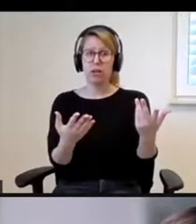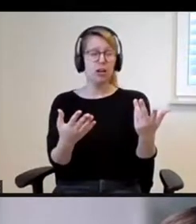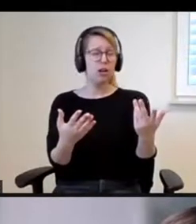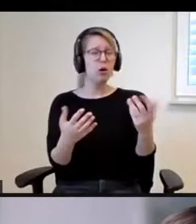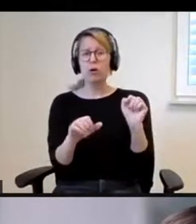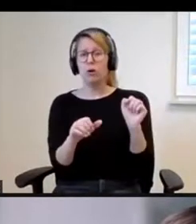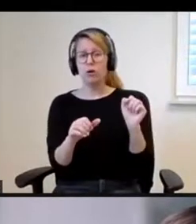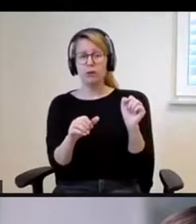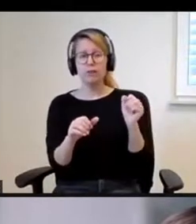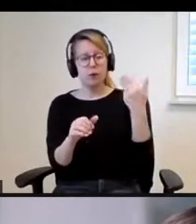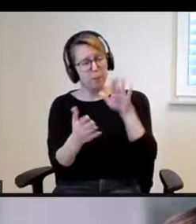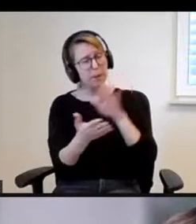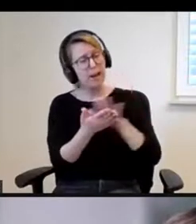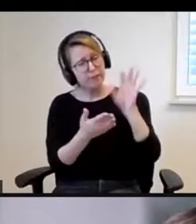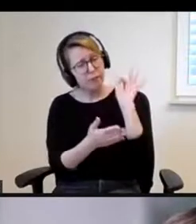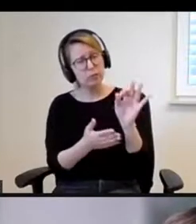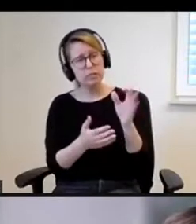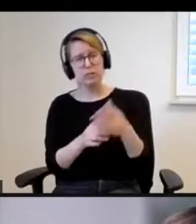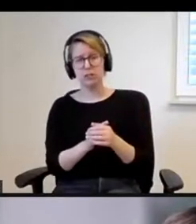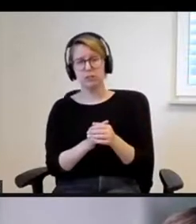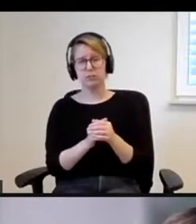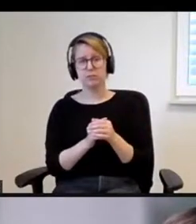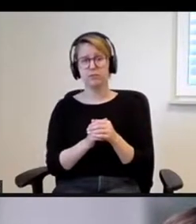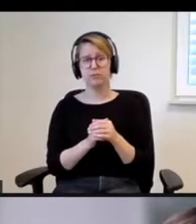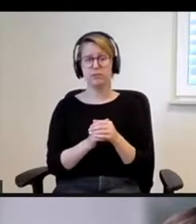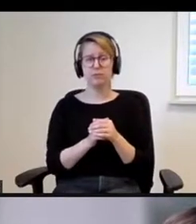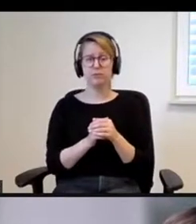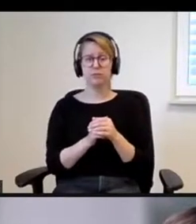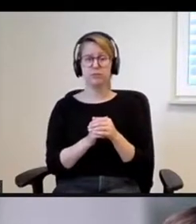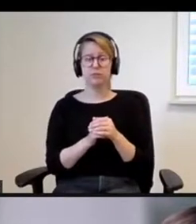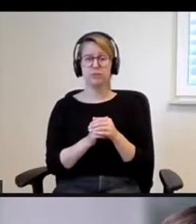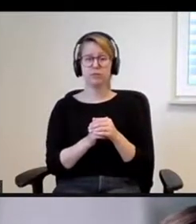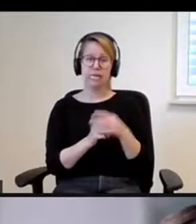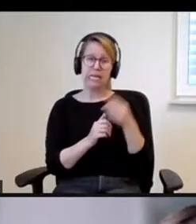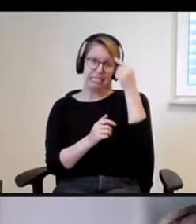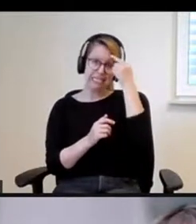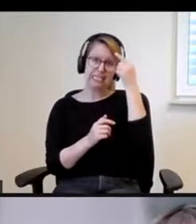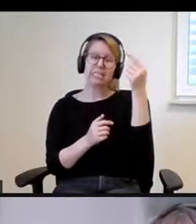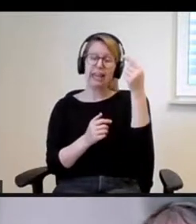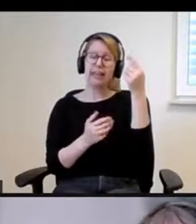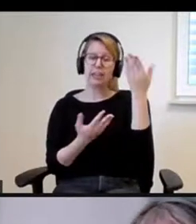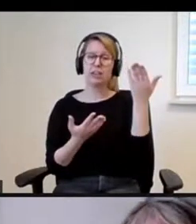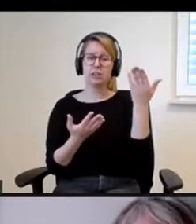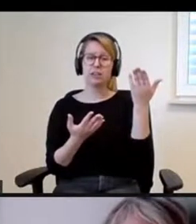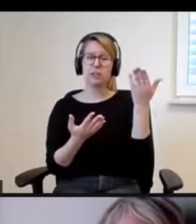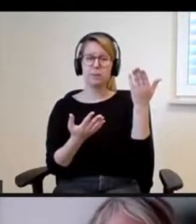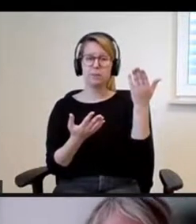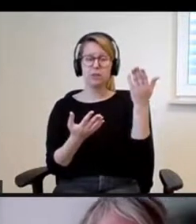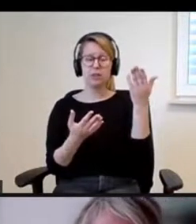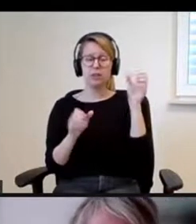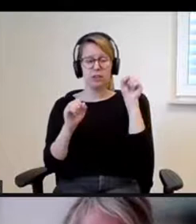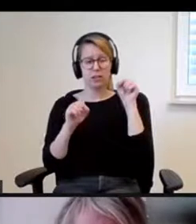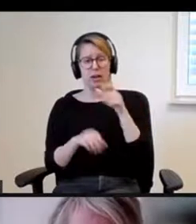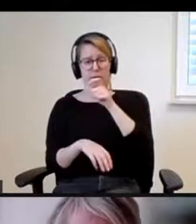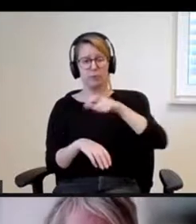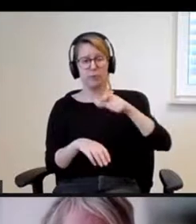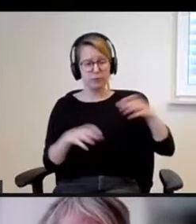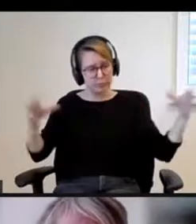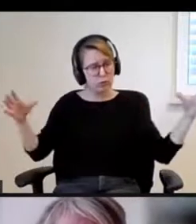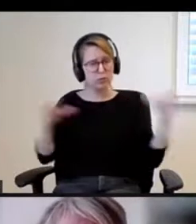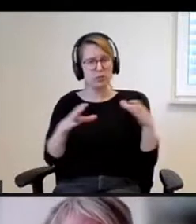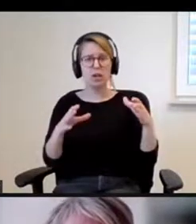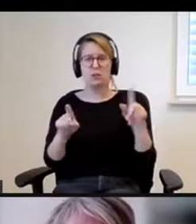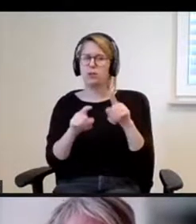effectivement, on réunit et on ne divise pas. Donc, je crois que c'est peut-être ça un principe qu'on doit avoir.